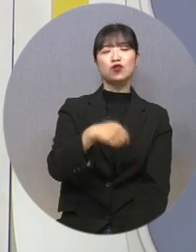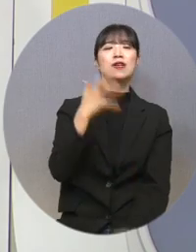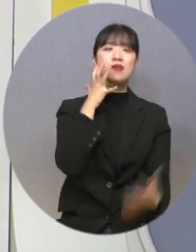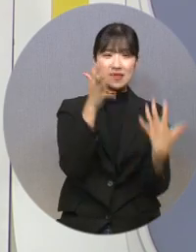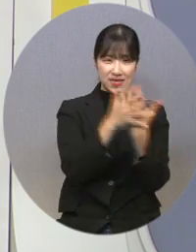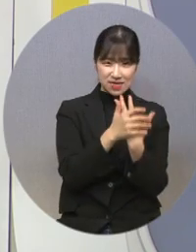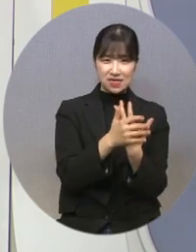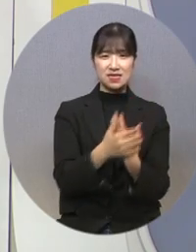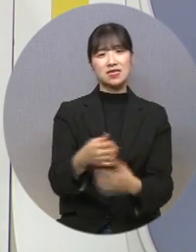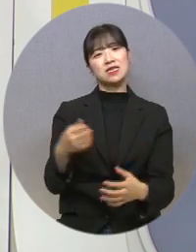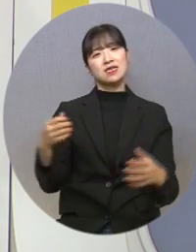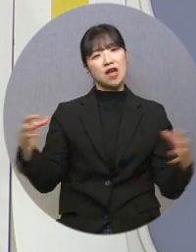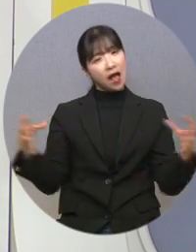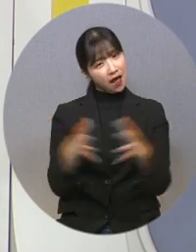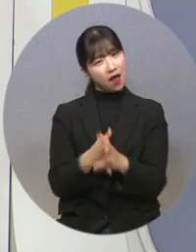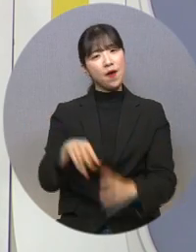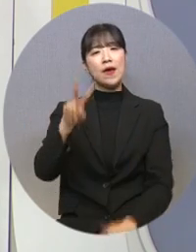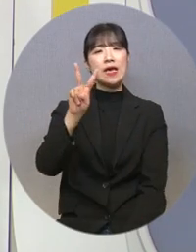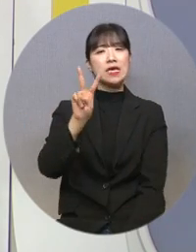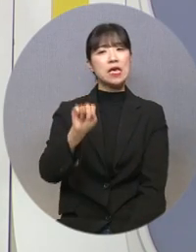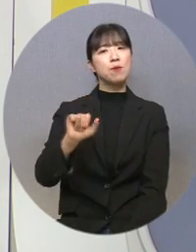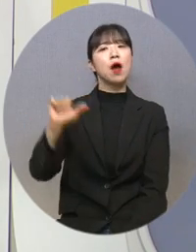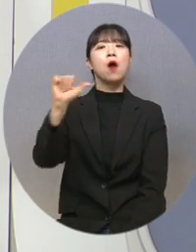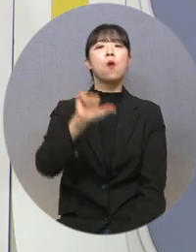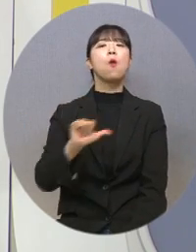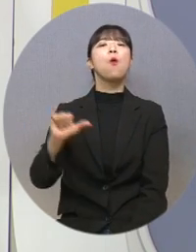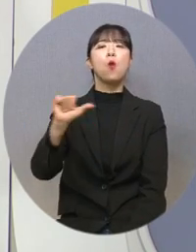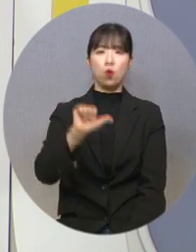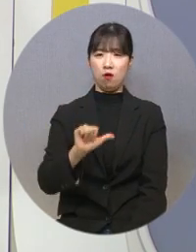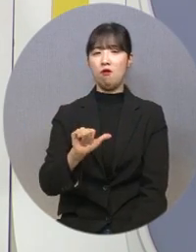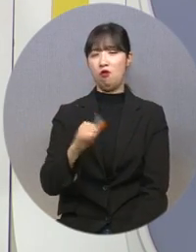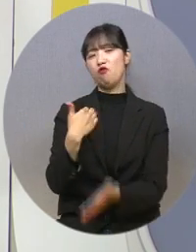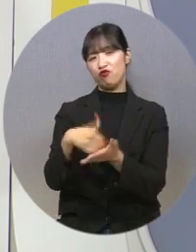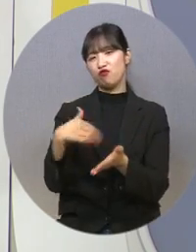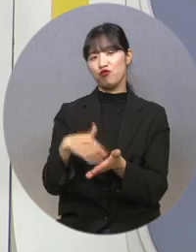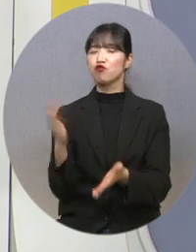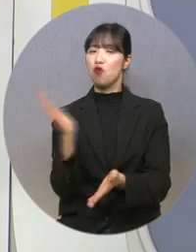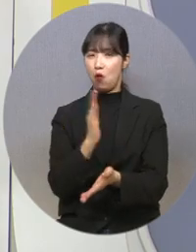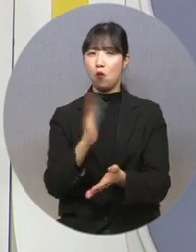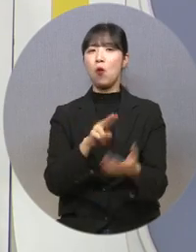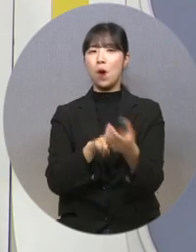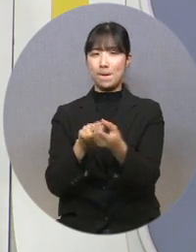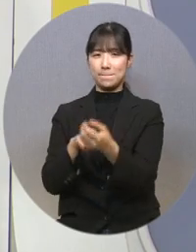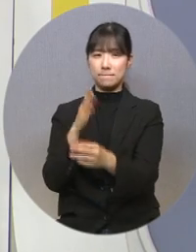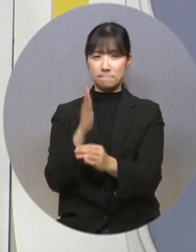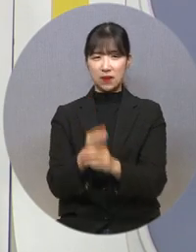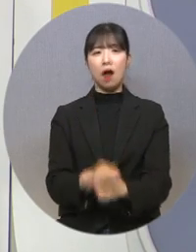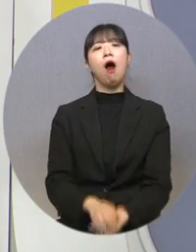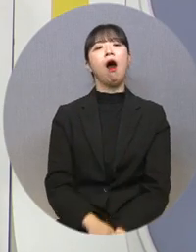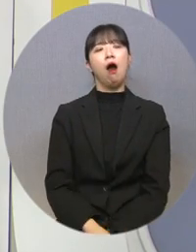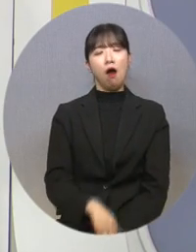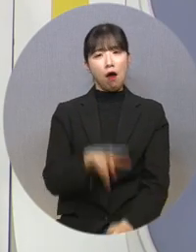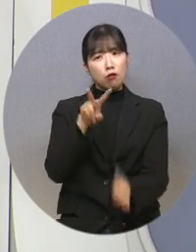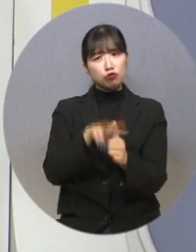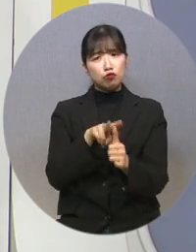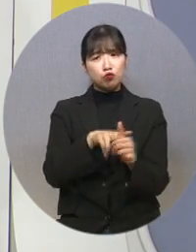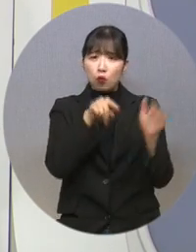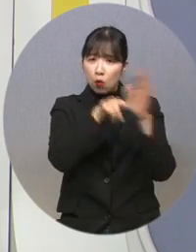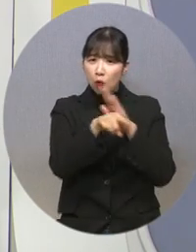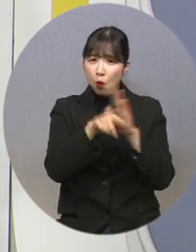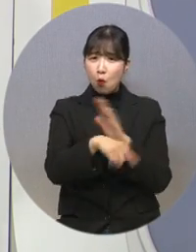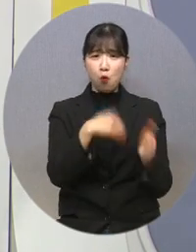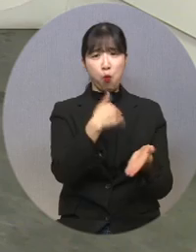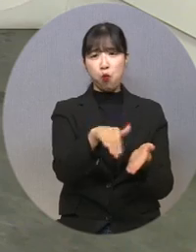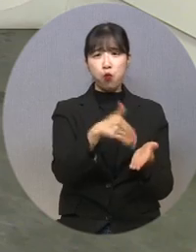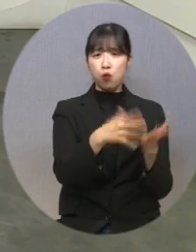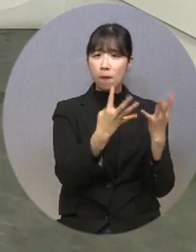네. 5천 개 정도 농수축산물을 지금 판매하고 있습니다. 우리가 슈퍼에 가도 살 게 그렇게 많지